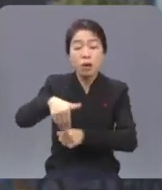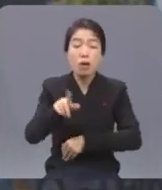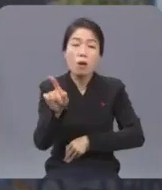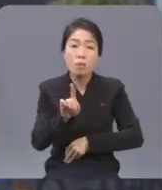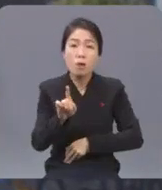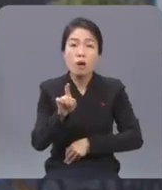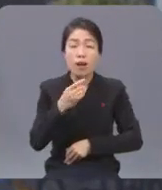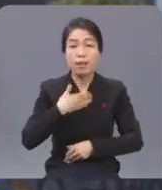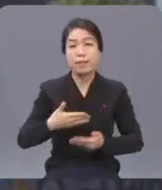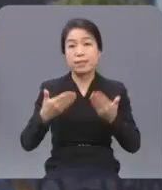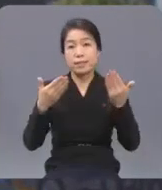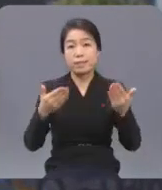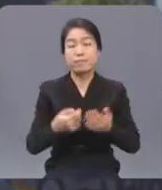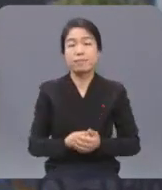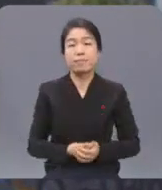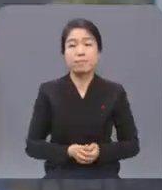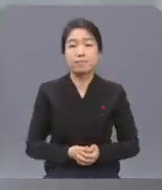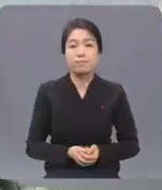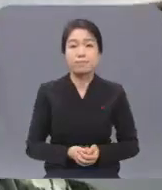취재했습니다.